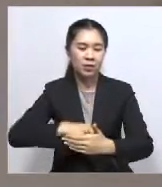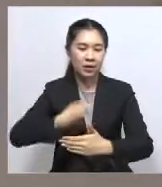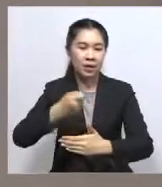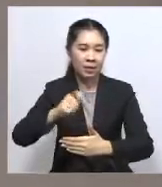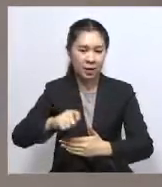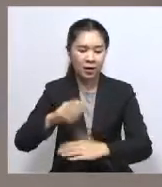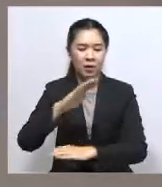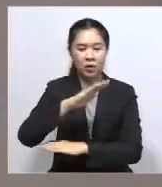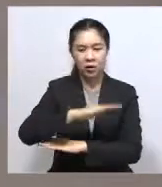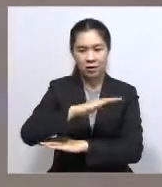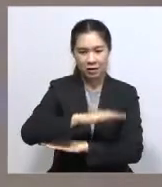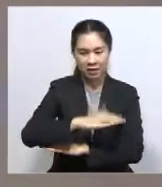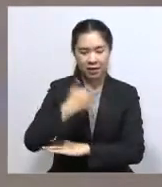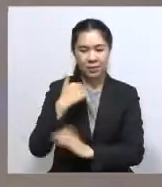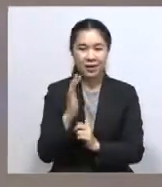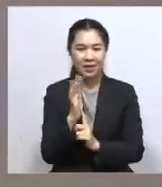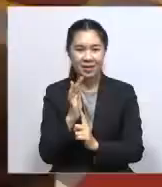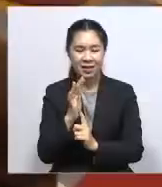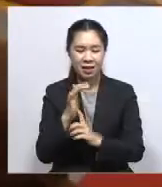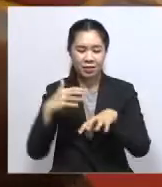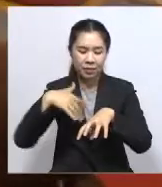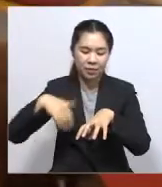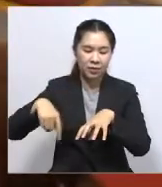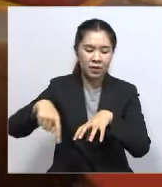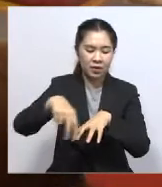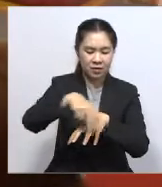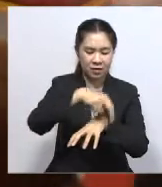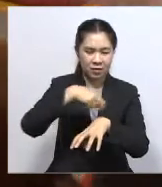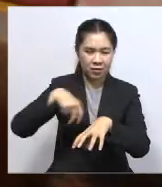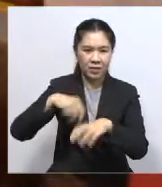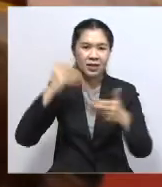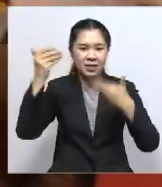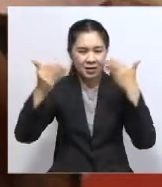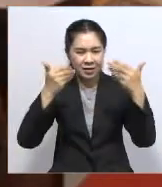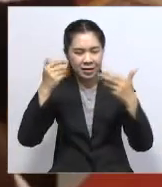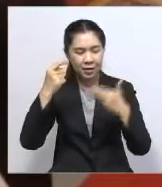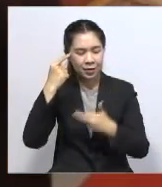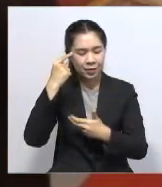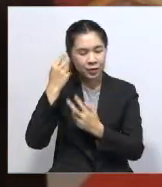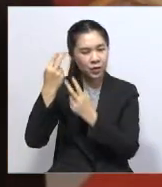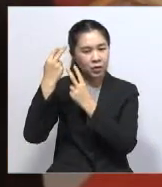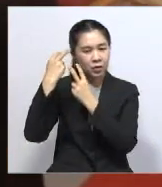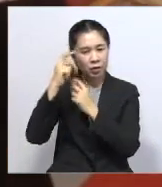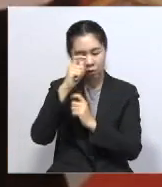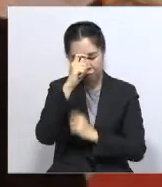เย็นก็มีโอกาสในการเวียนเทียนนะคะซึ่งก็ถือว่าเป็นหนึ่งกิจกรรมที่ได้ระลึกถึงสมเด็จพระ